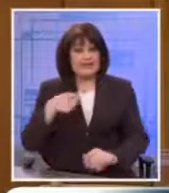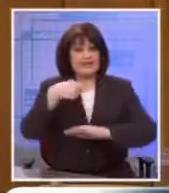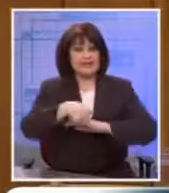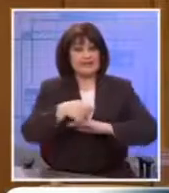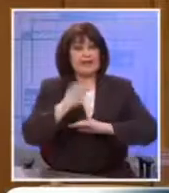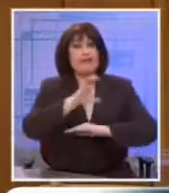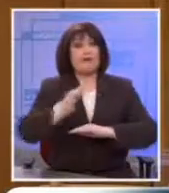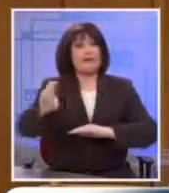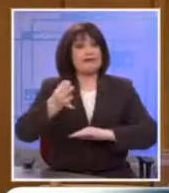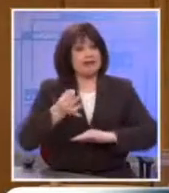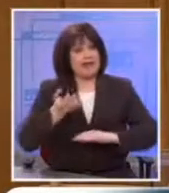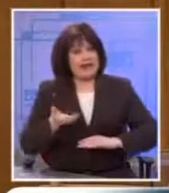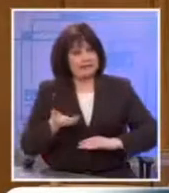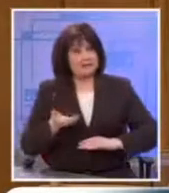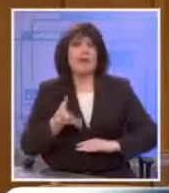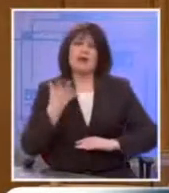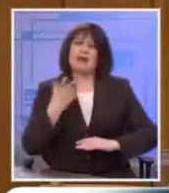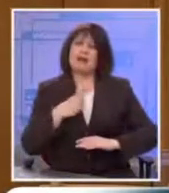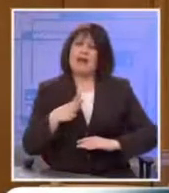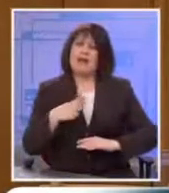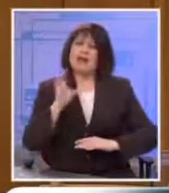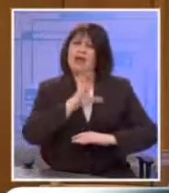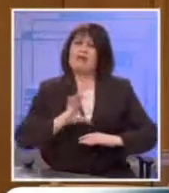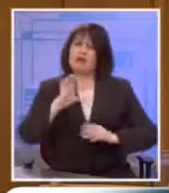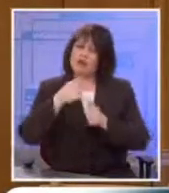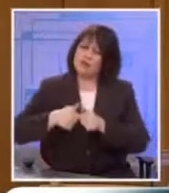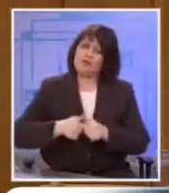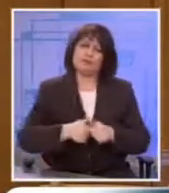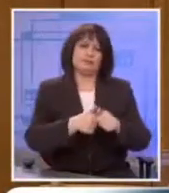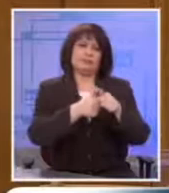Δικαστήριο, αφού θέλουμε να ακολουθούμε την Ευρώπη